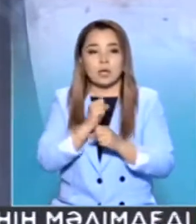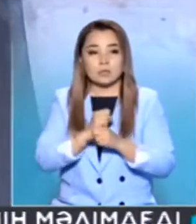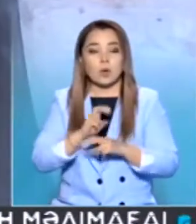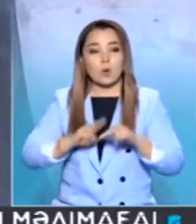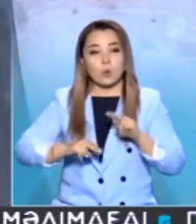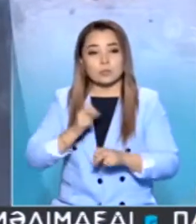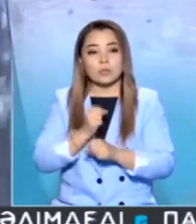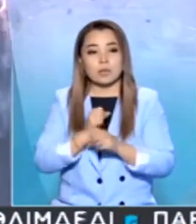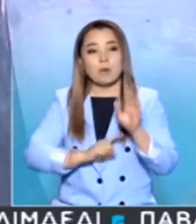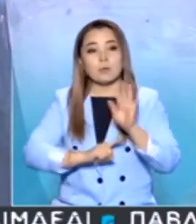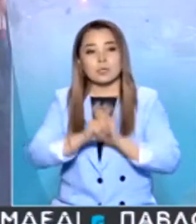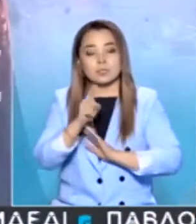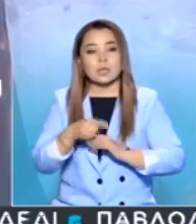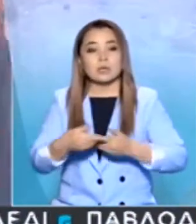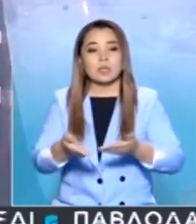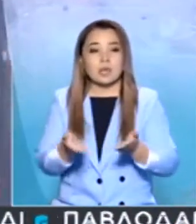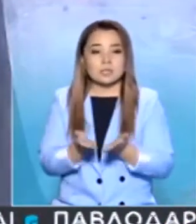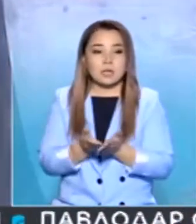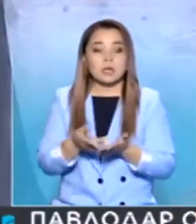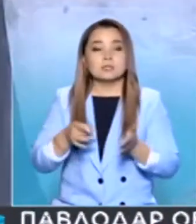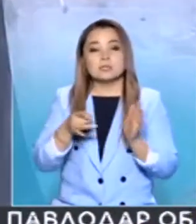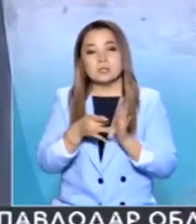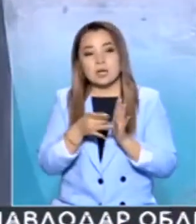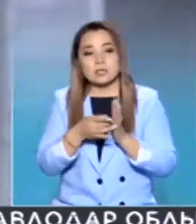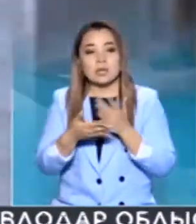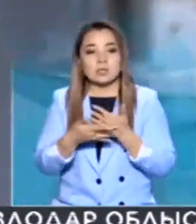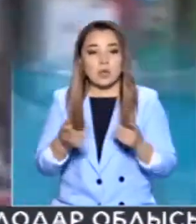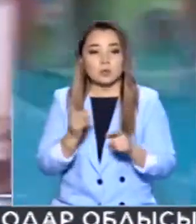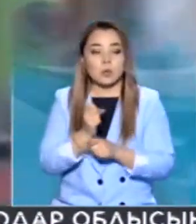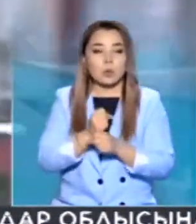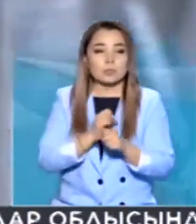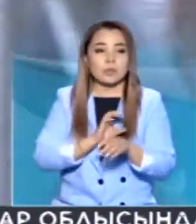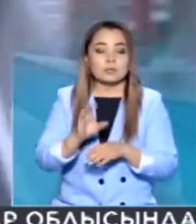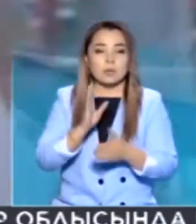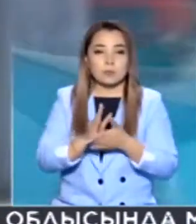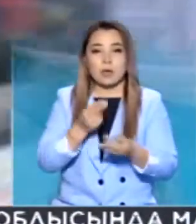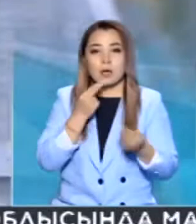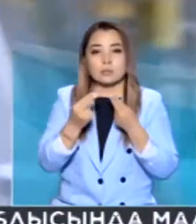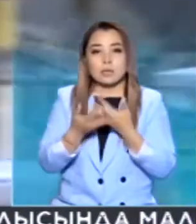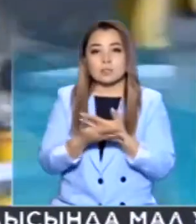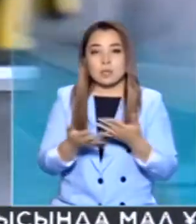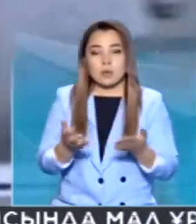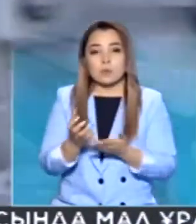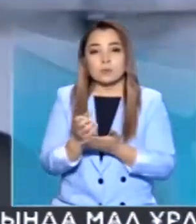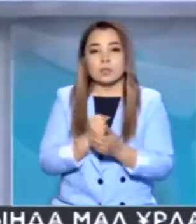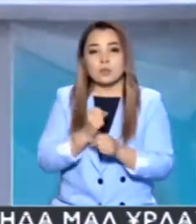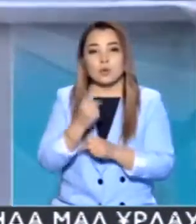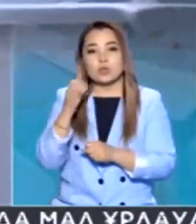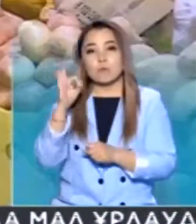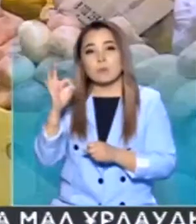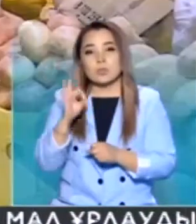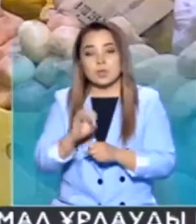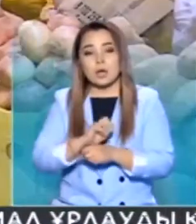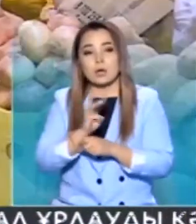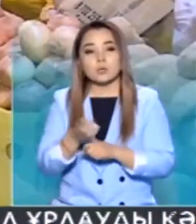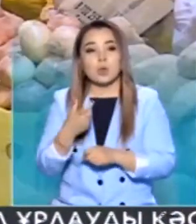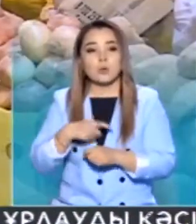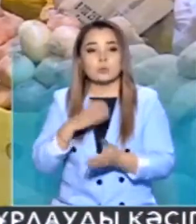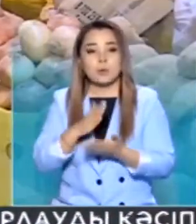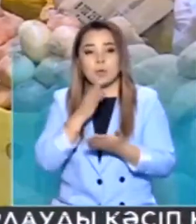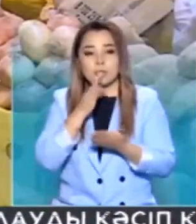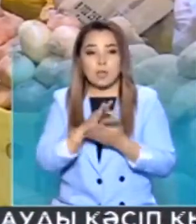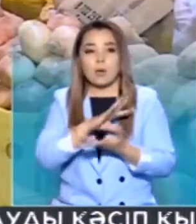келешекте тіпті шыны, ыдыс-аяқ өндірісі қолға алынады. Ал азық-түлік бойынша біраз өнімдермен 100% өзімізді қамтып отырмыз, дегенмен